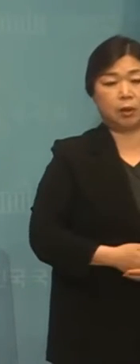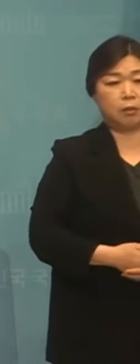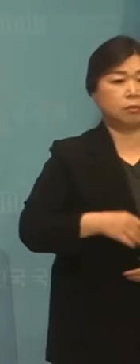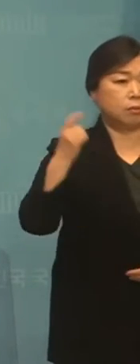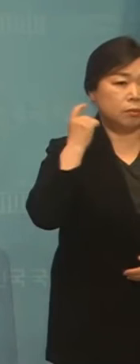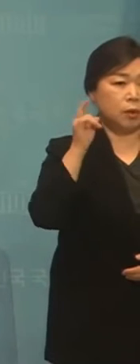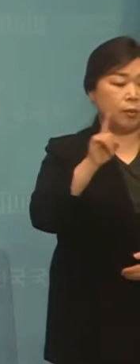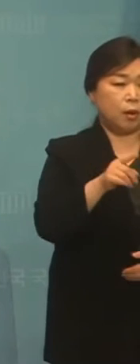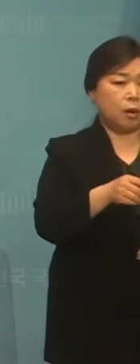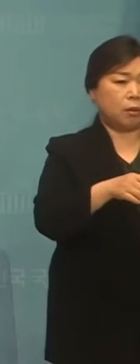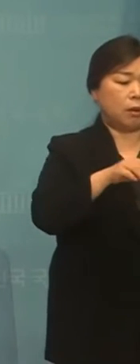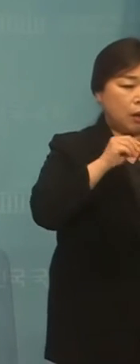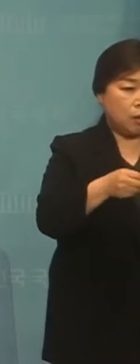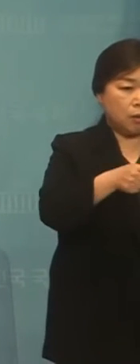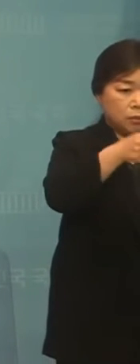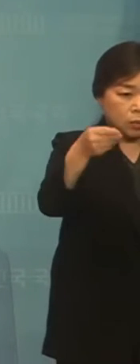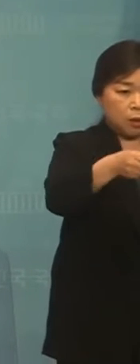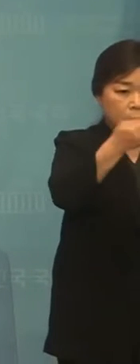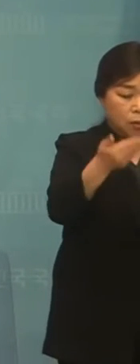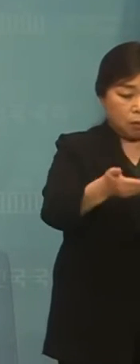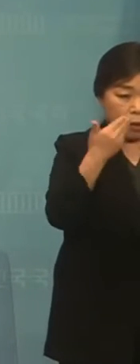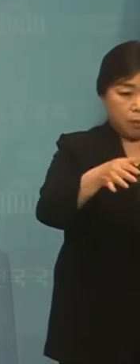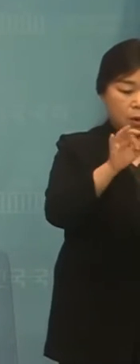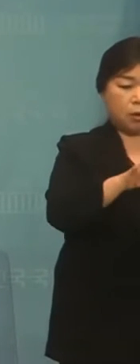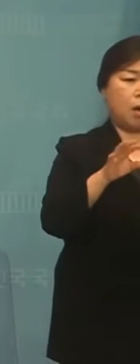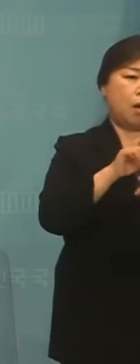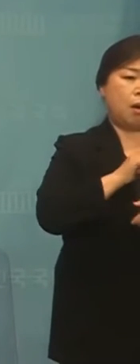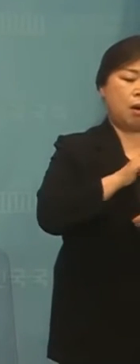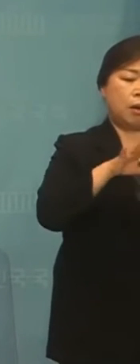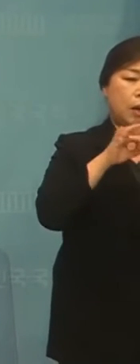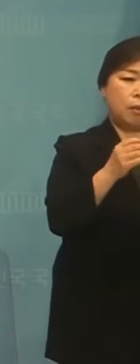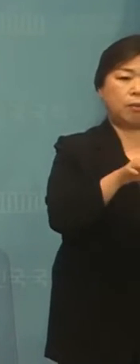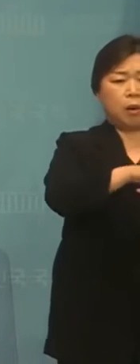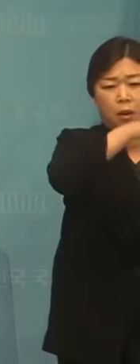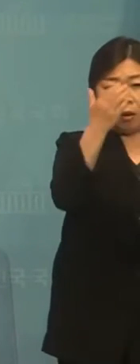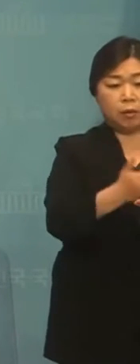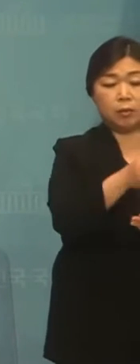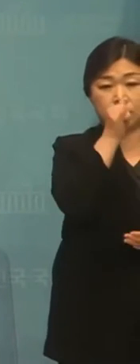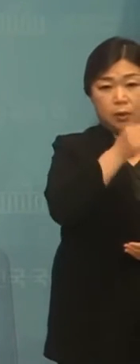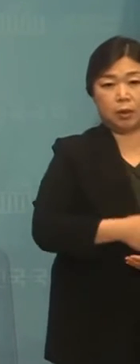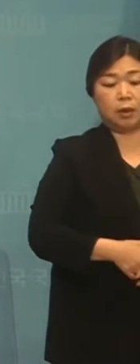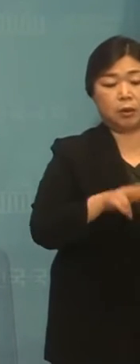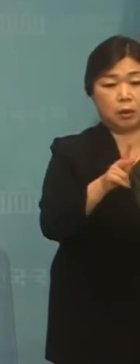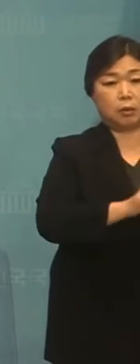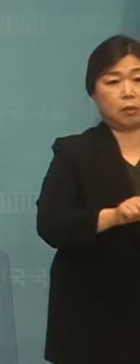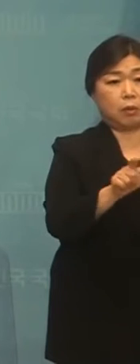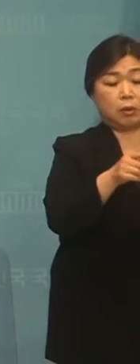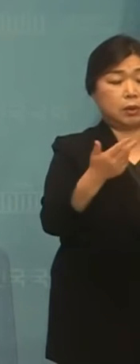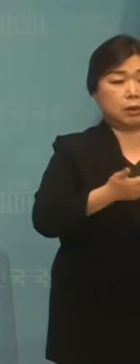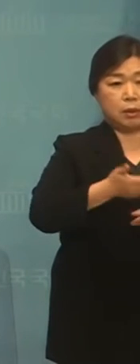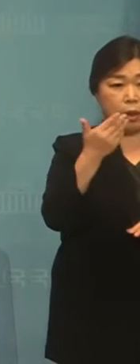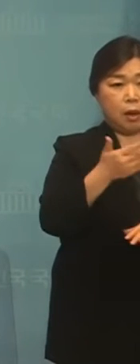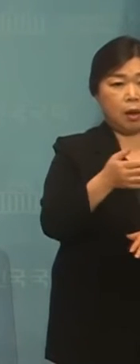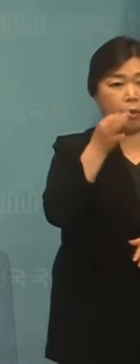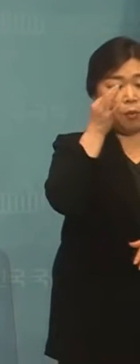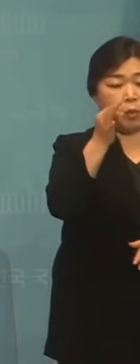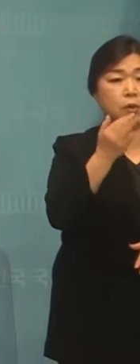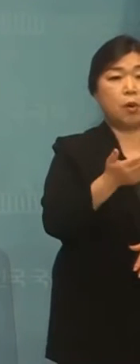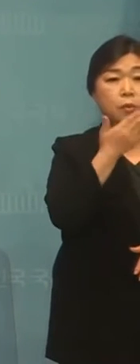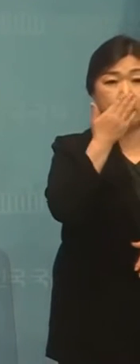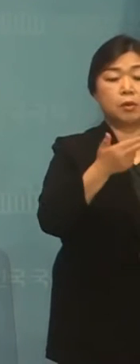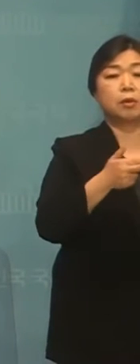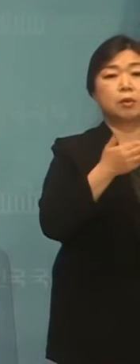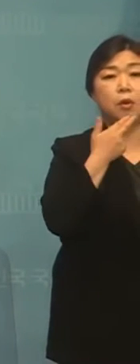세간에는 까도 계속 의혹이 나오는 양파 같다고 합니다. 이제는 눈이 매워 더 이상 눈을 뜨고 보지 못할